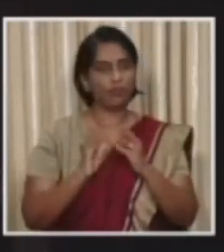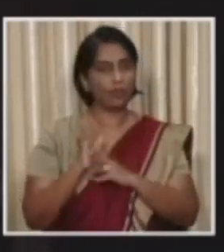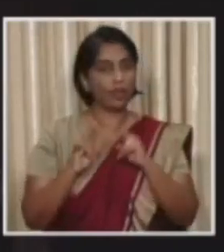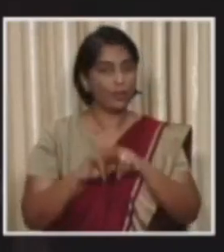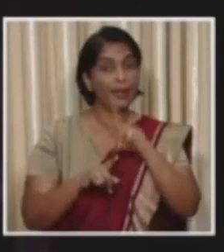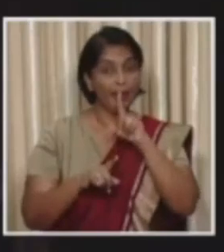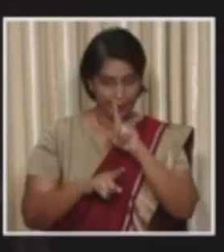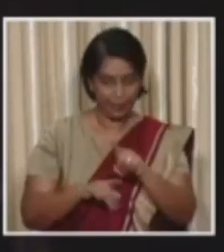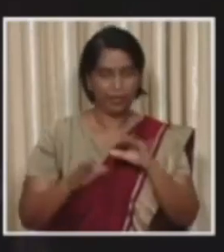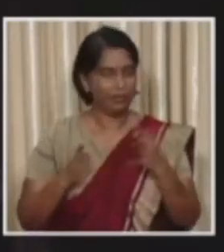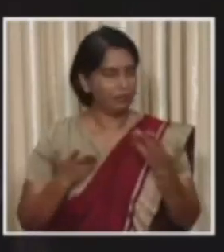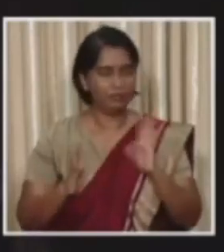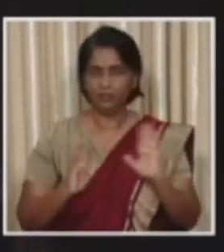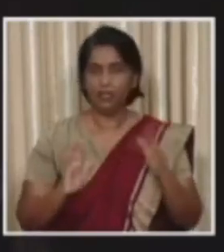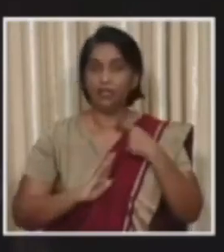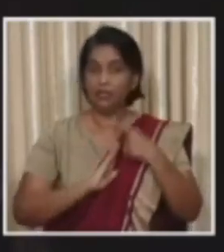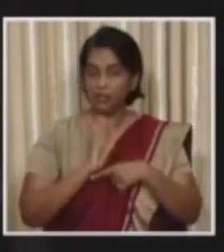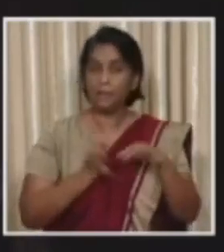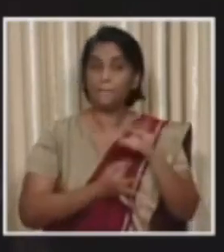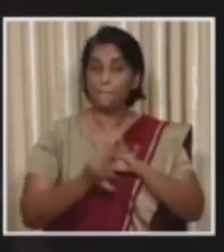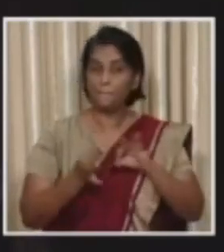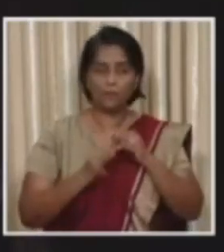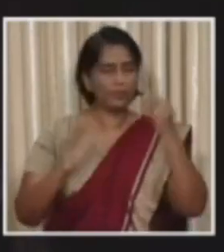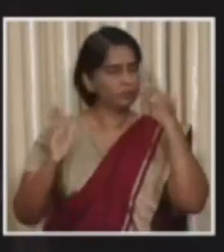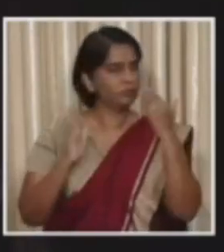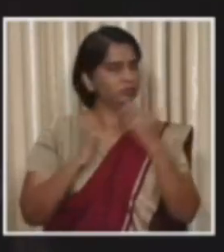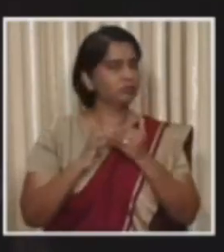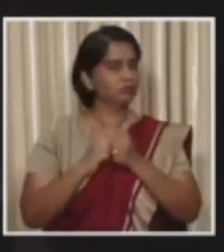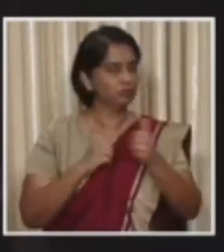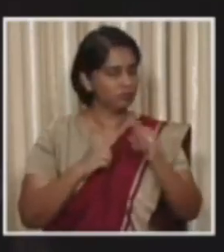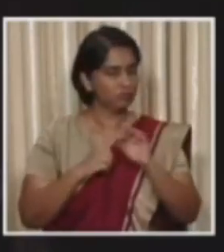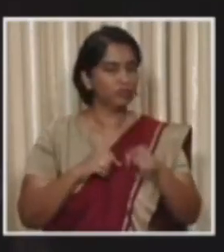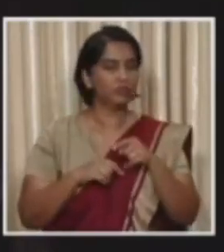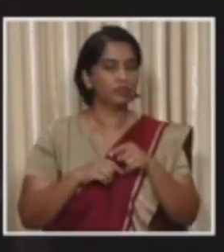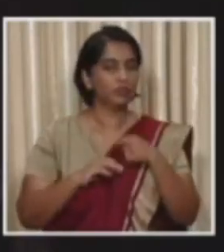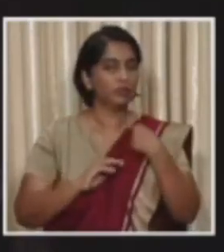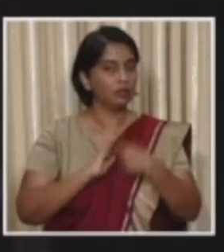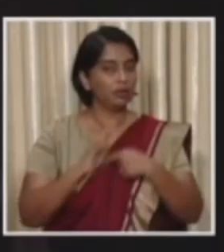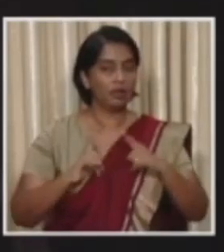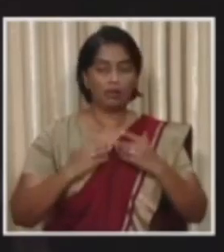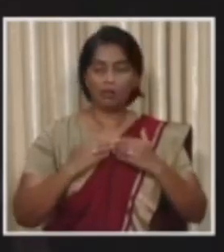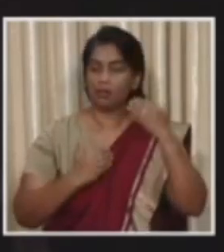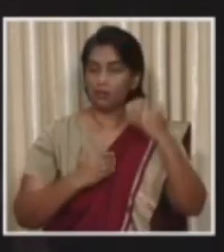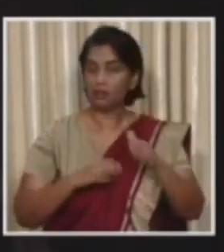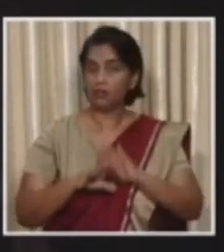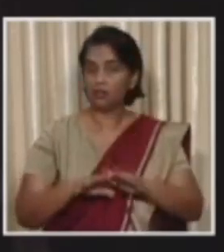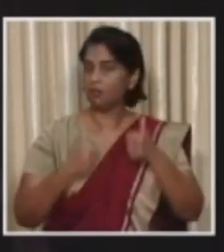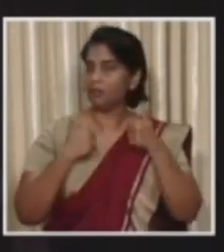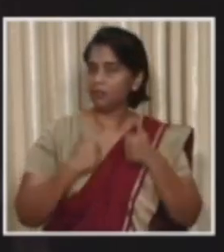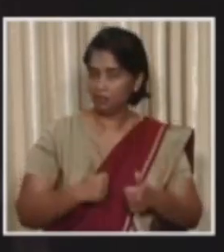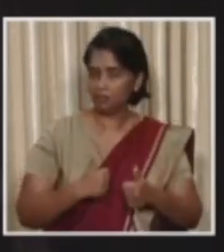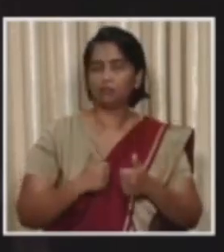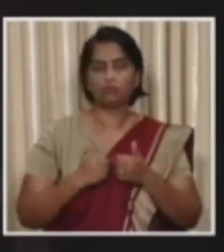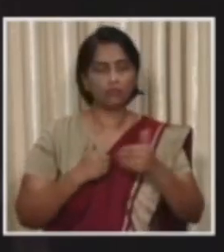නැද්ද නෙමෙයි මේ රටේ ප්‍රජාතන්ත්‍රවාදය ගැඹුරු කරන්නට නම් මේ රටේ අනාගතයේ දුවදරුවන්ගේ යහපත්